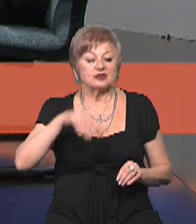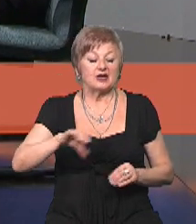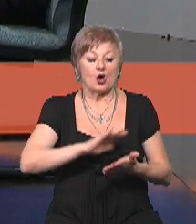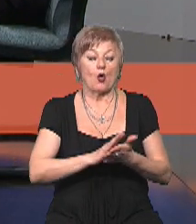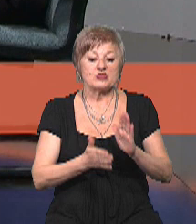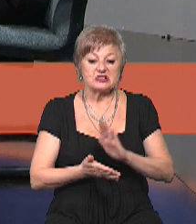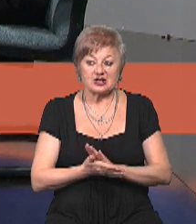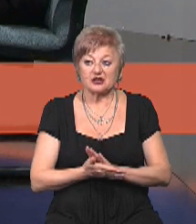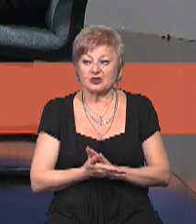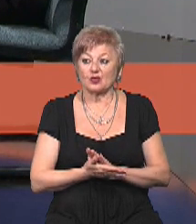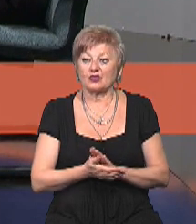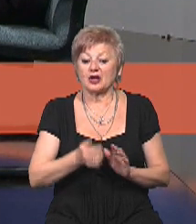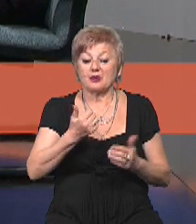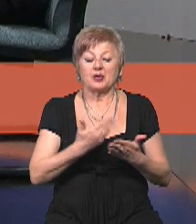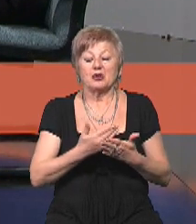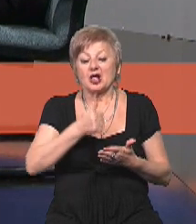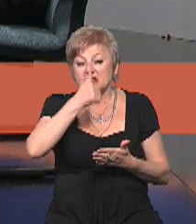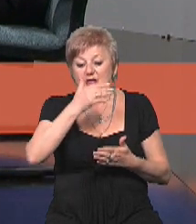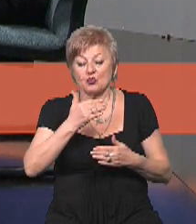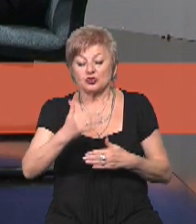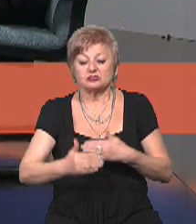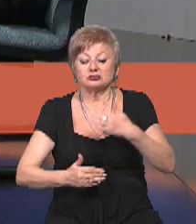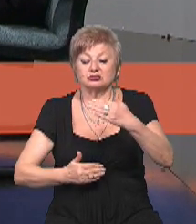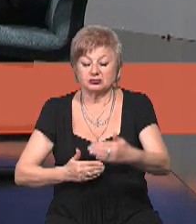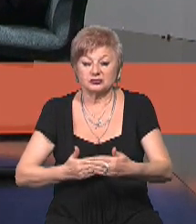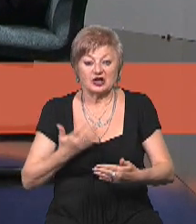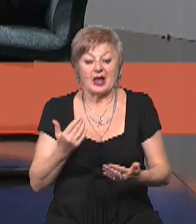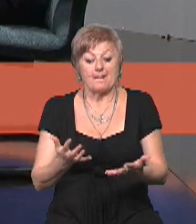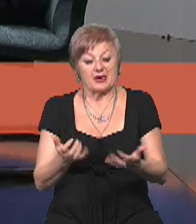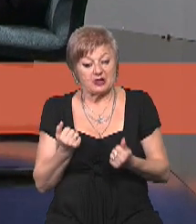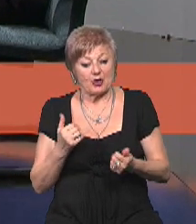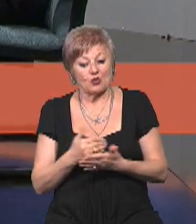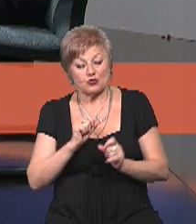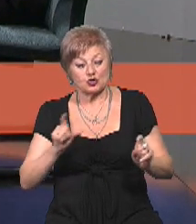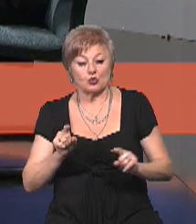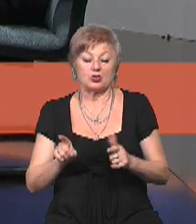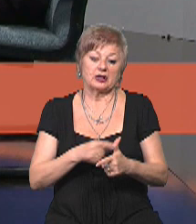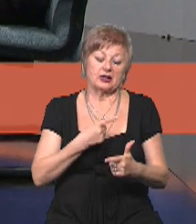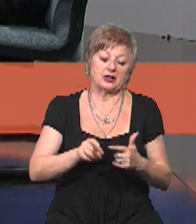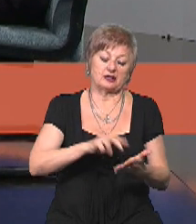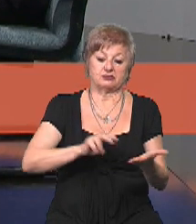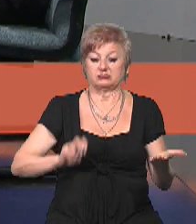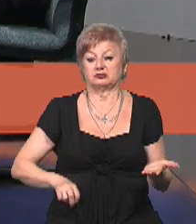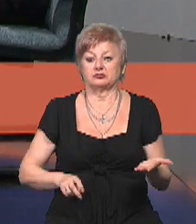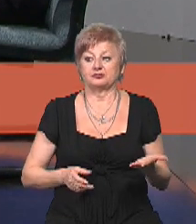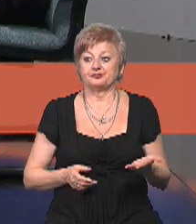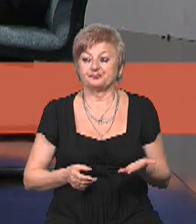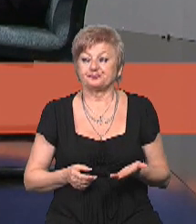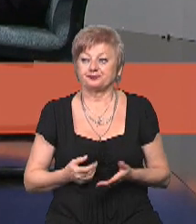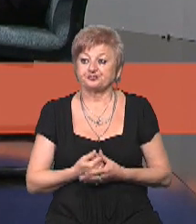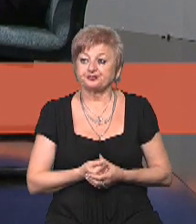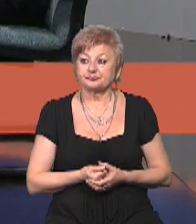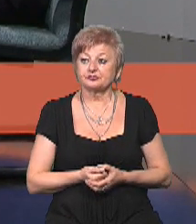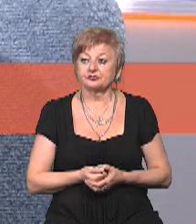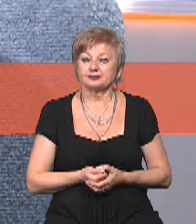зможуть перетнути оцю межу, коли або ти приймаєш нову школу, або ти йдеш зі школи. Їх все менше